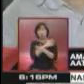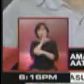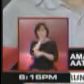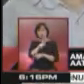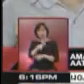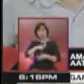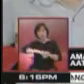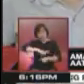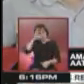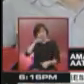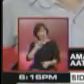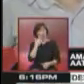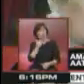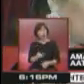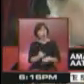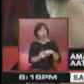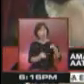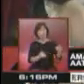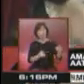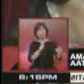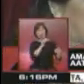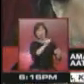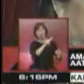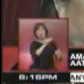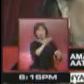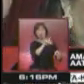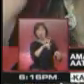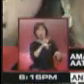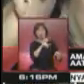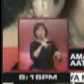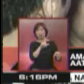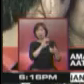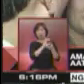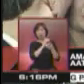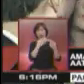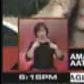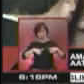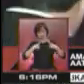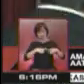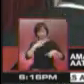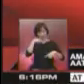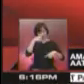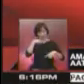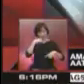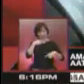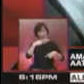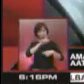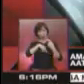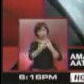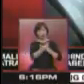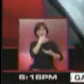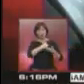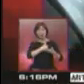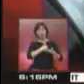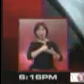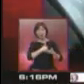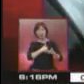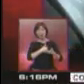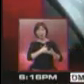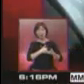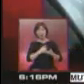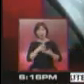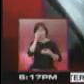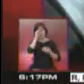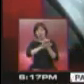rin sa galit si Amalia dahil sa pagsuot umano ni Annabelle Rama ng pulang damit sa lamay ng asawa niya si Joey Stevens. Giit noon ni Annabelle,